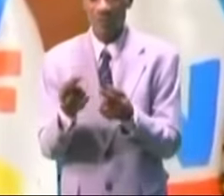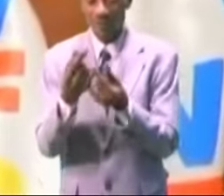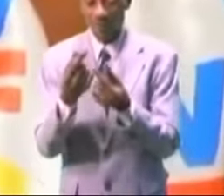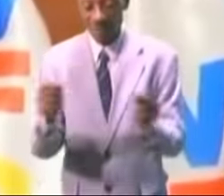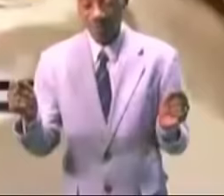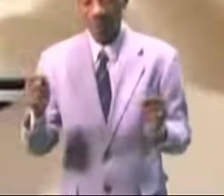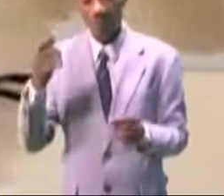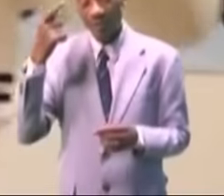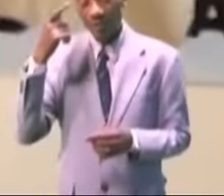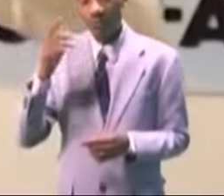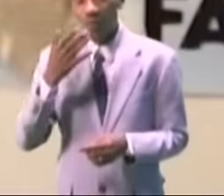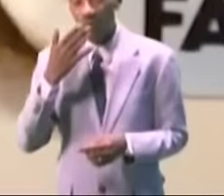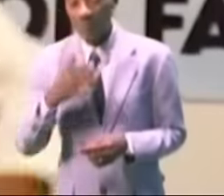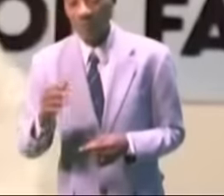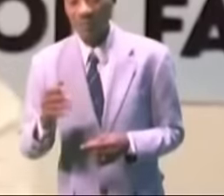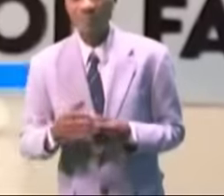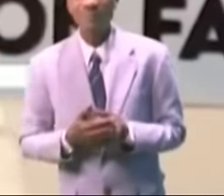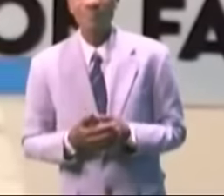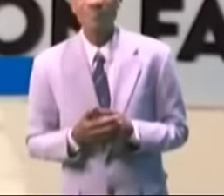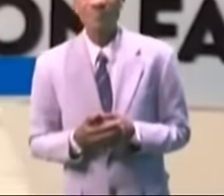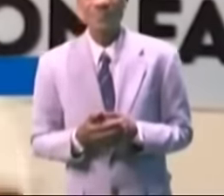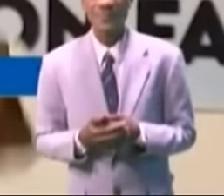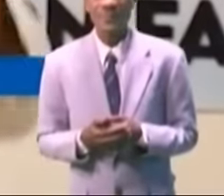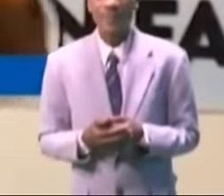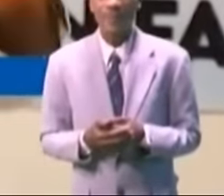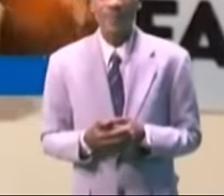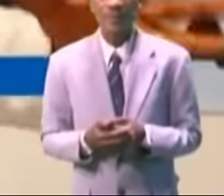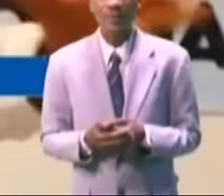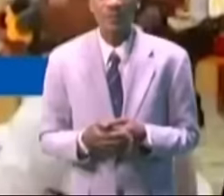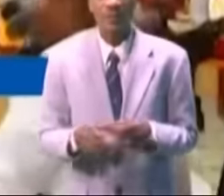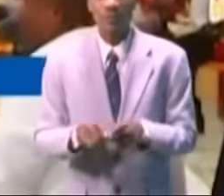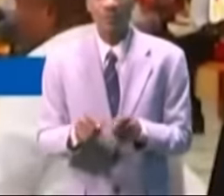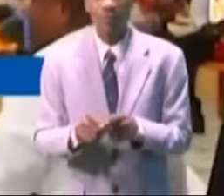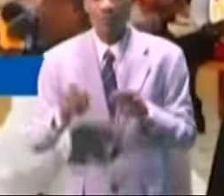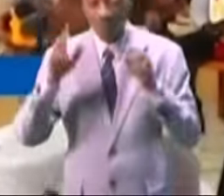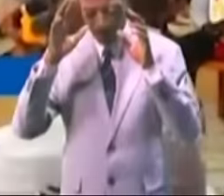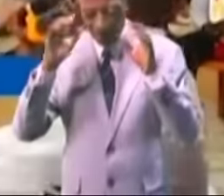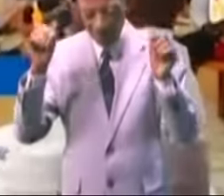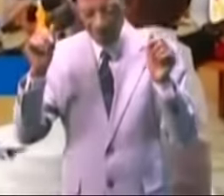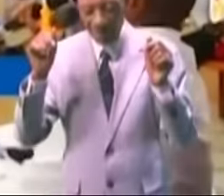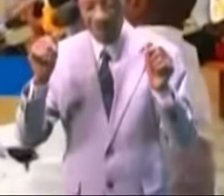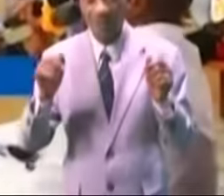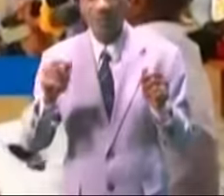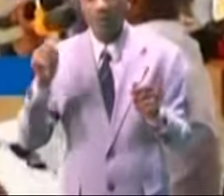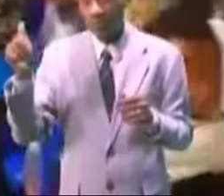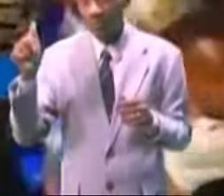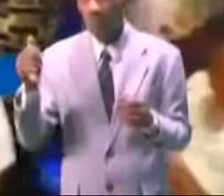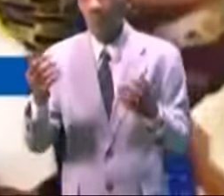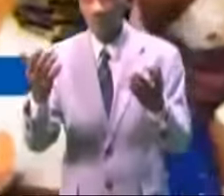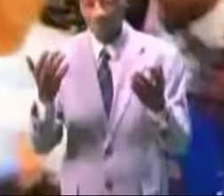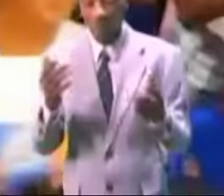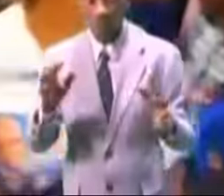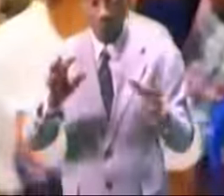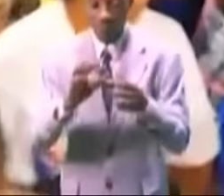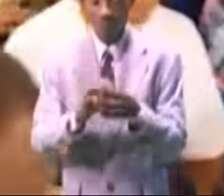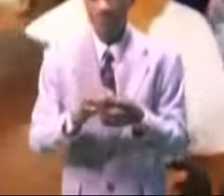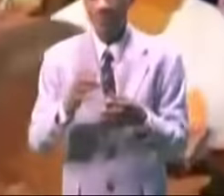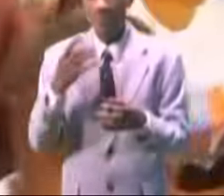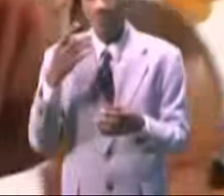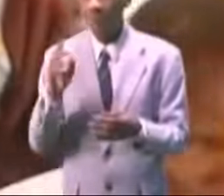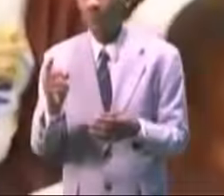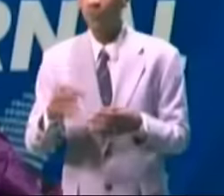chapitre provincial, Vision Fatu Rénové a réitéré son attachement au gouverneur du Haut-Katanga, Jacques Kabula